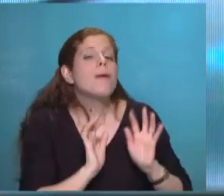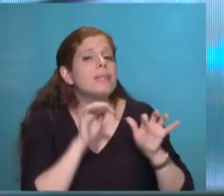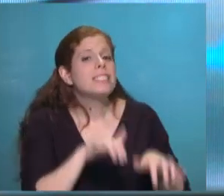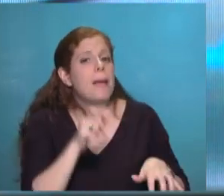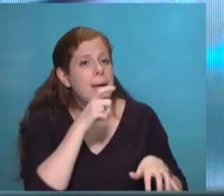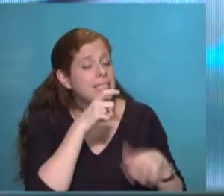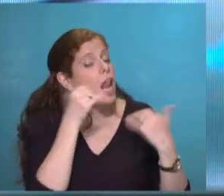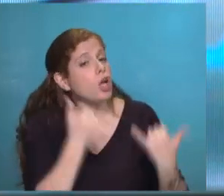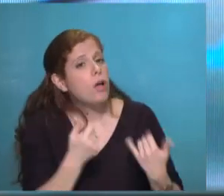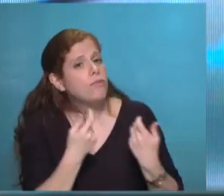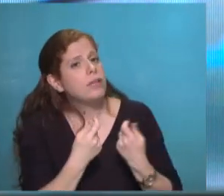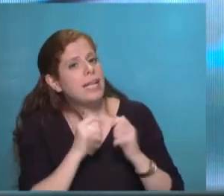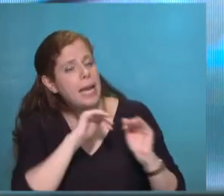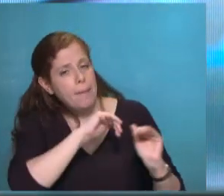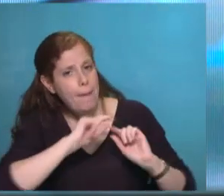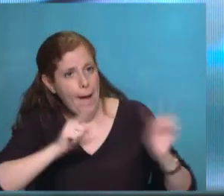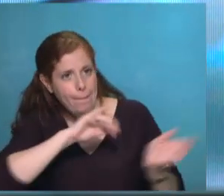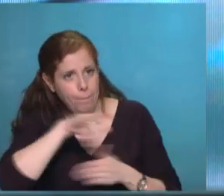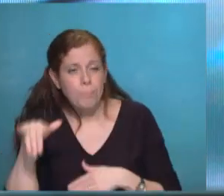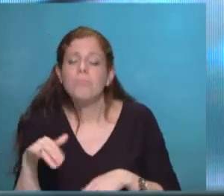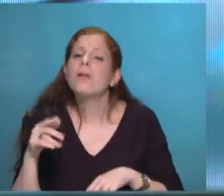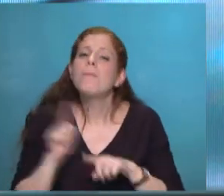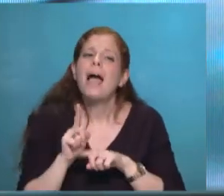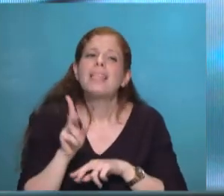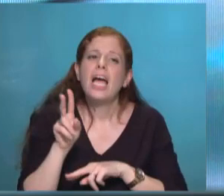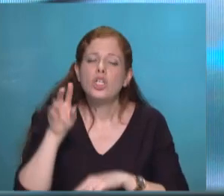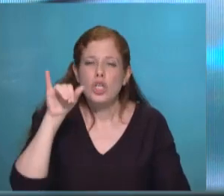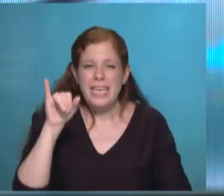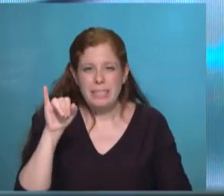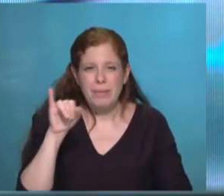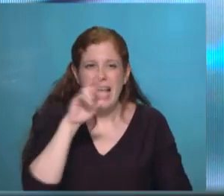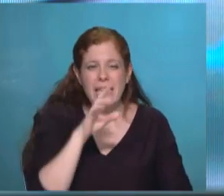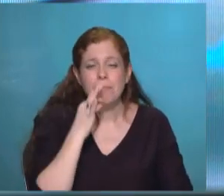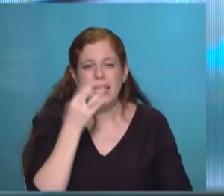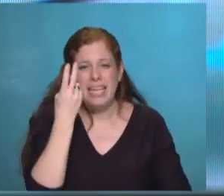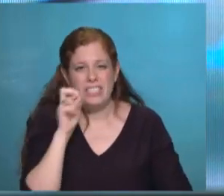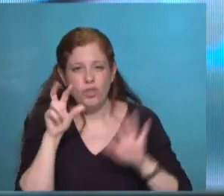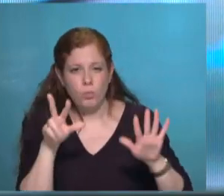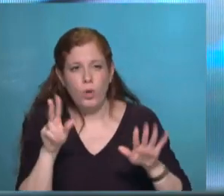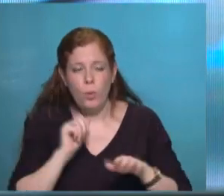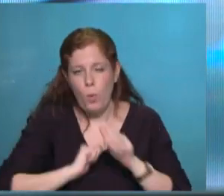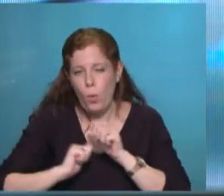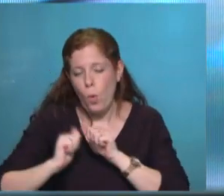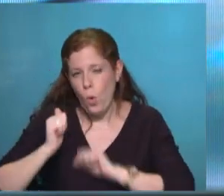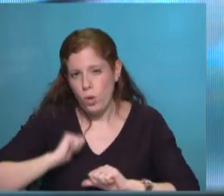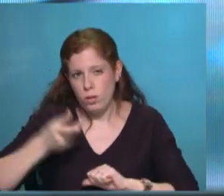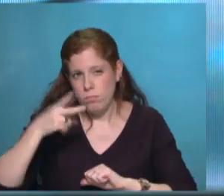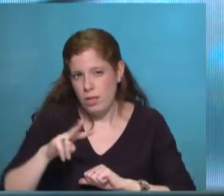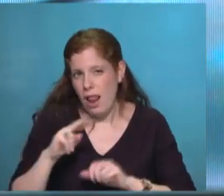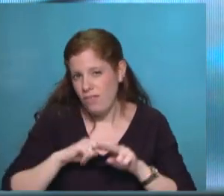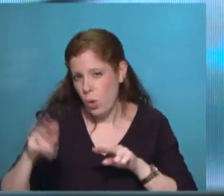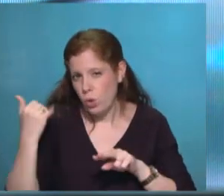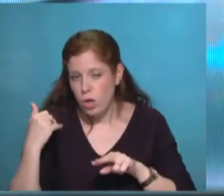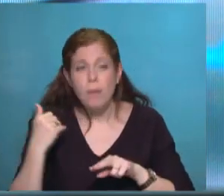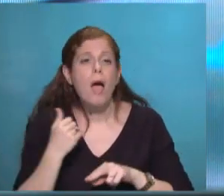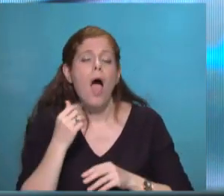עכשיו לעניינים אחרים. מיד לאחר מותה של יסמין רז, בת 20, בת 28 מחולון, לפני כחודשיים, הודיעה המשטרה שאין